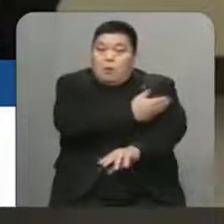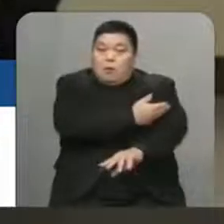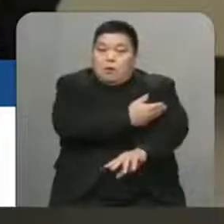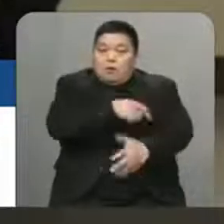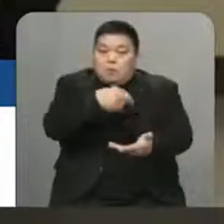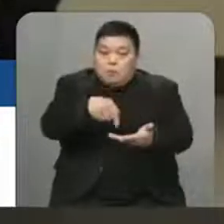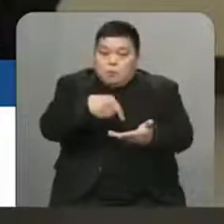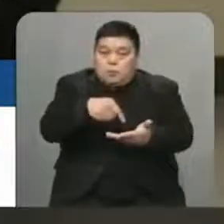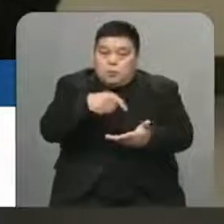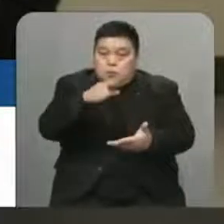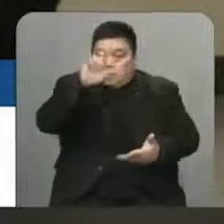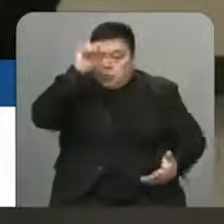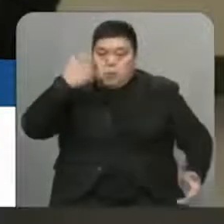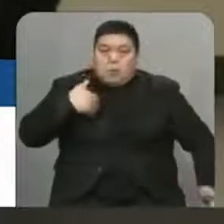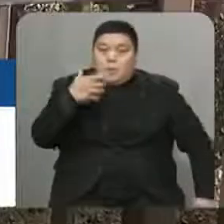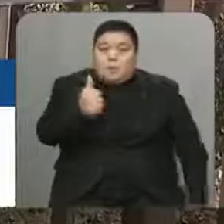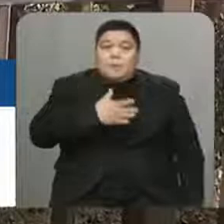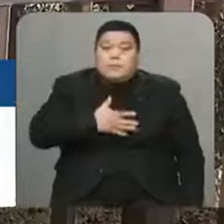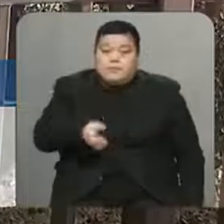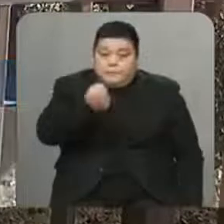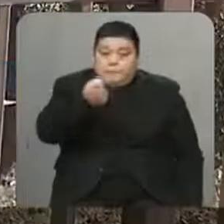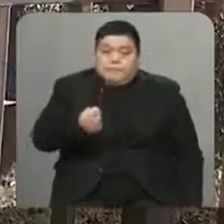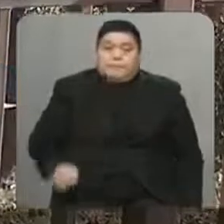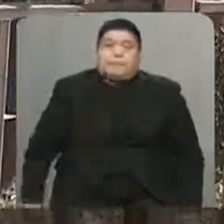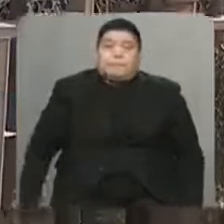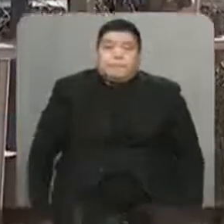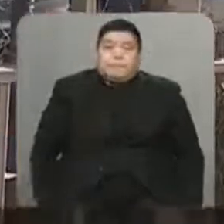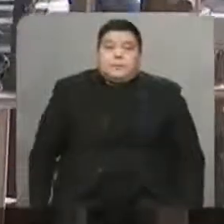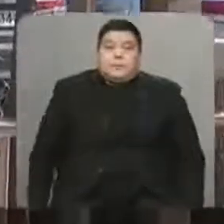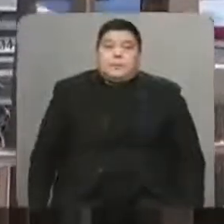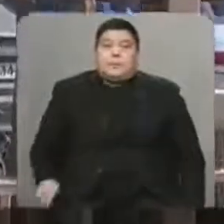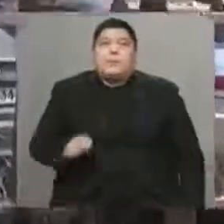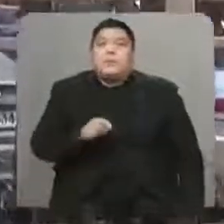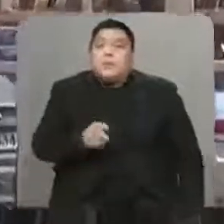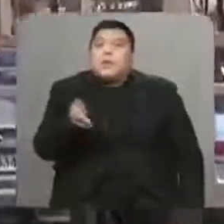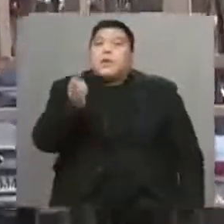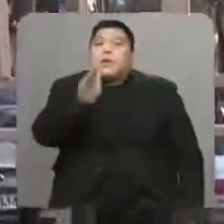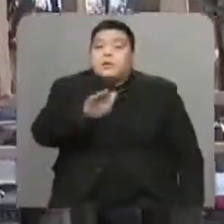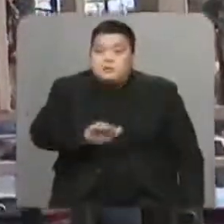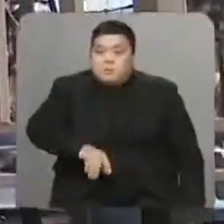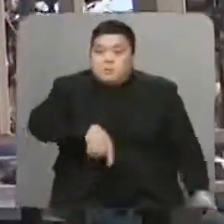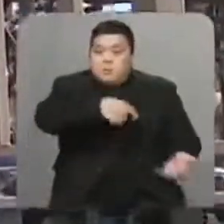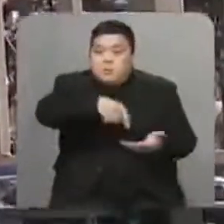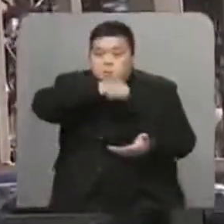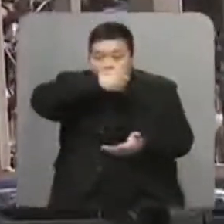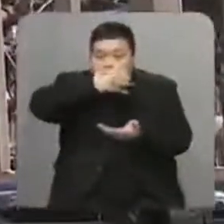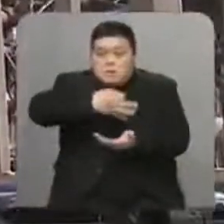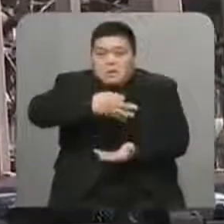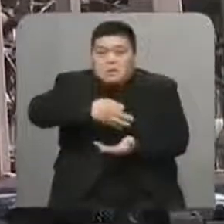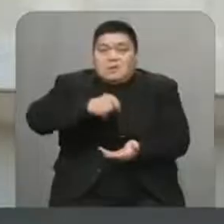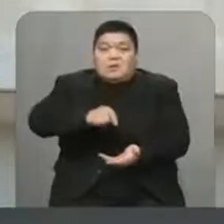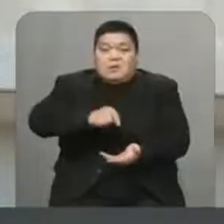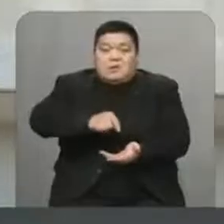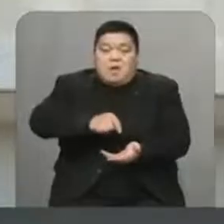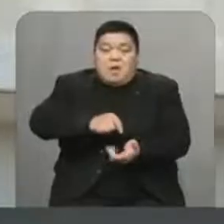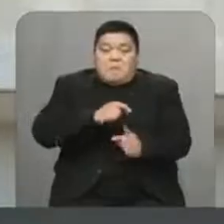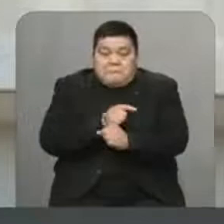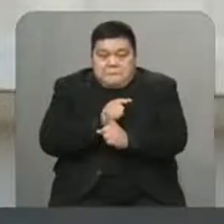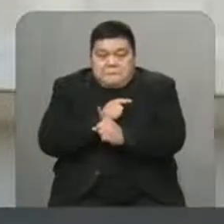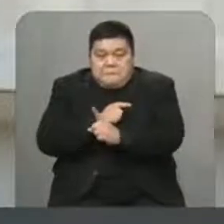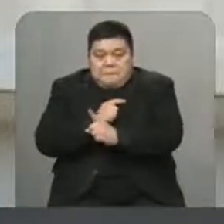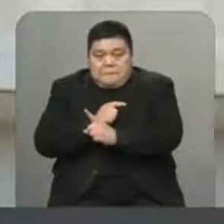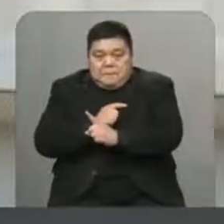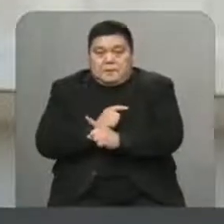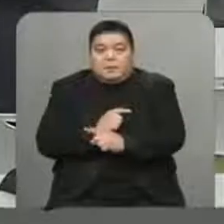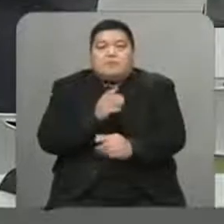편성권이 그 교육감에게 있잖아요. 이에 반해 교육 예산에 대한 근본적인 구조 개혁은 속도를 내고